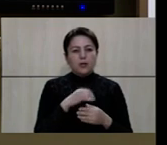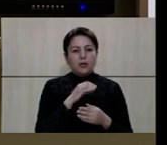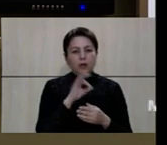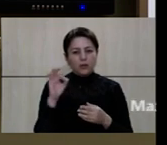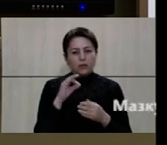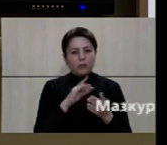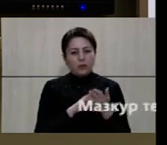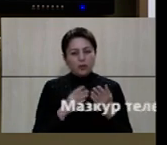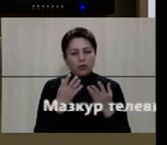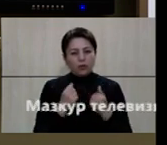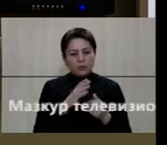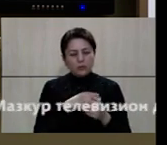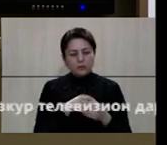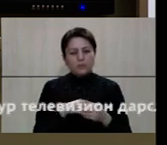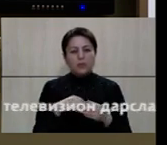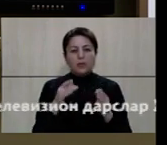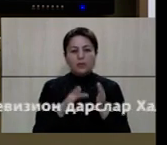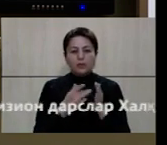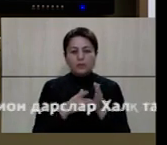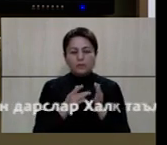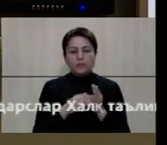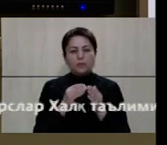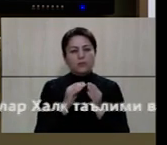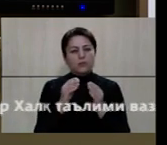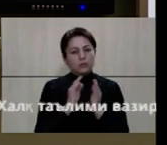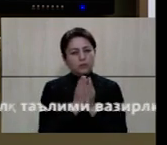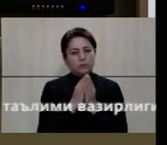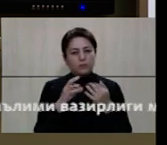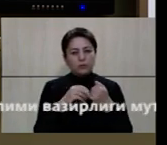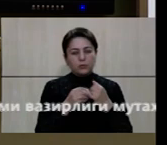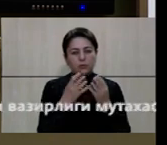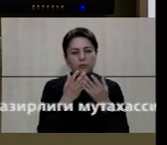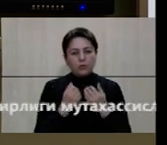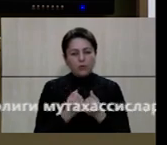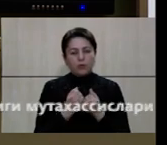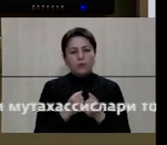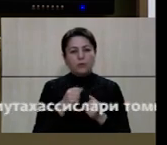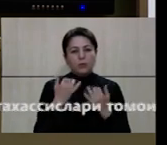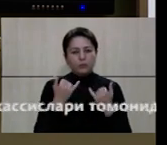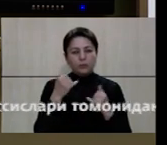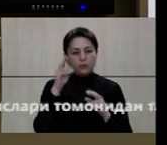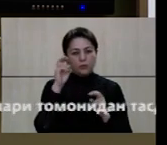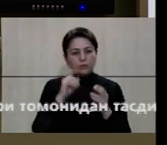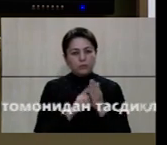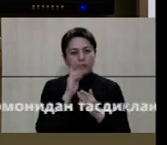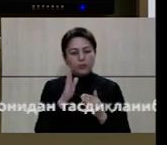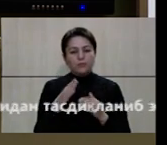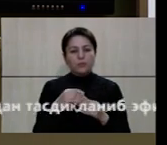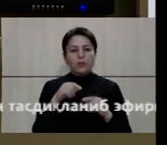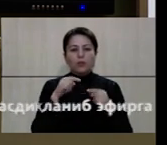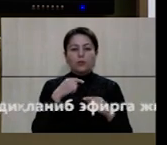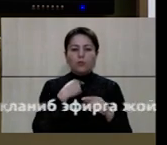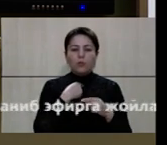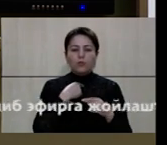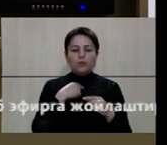Barakalla. Unda daftar, ruchka, kitoblarimizni olib, bugungi darsimizni boshlaymiz. Bugungi mavzuyimiz tovushning